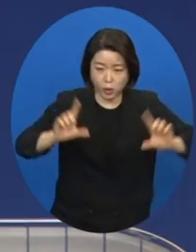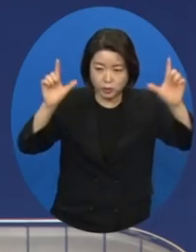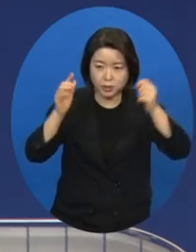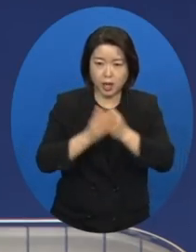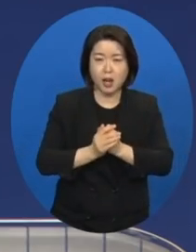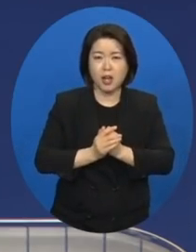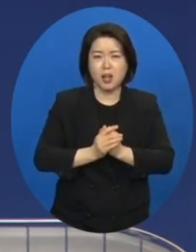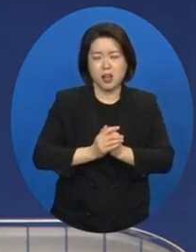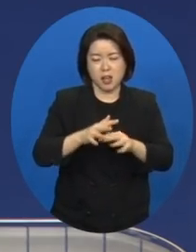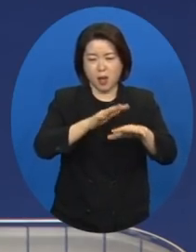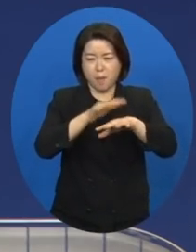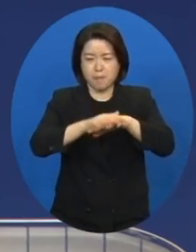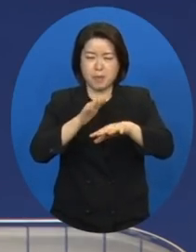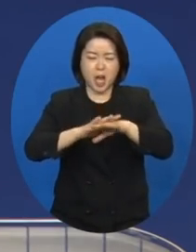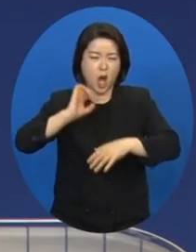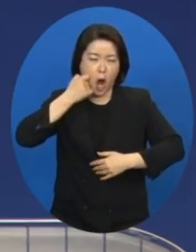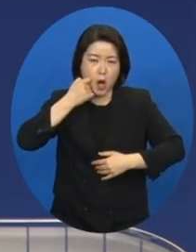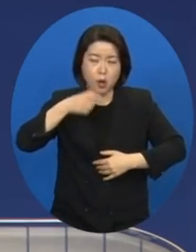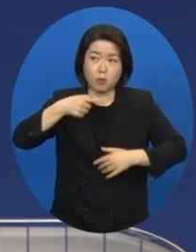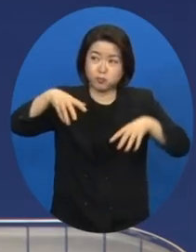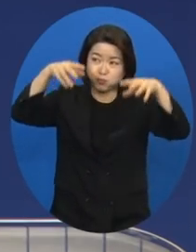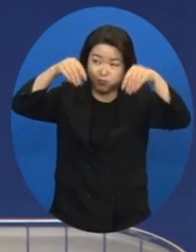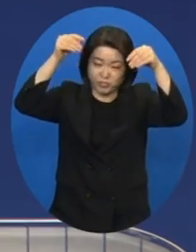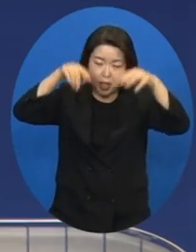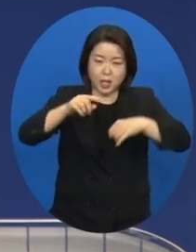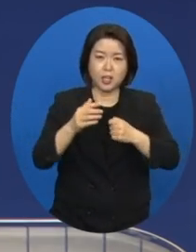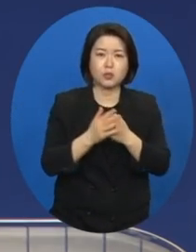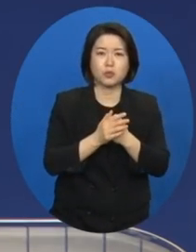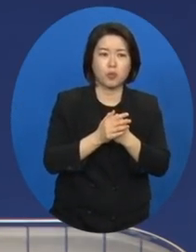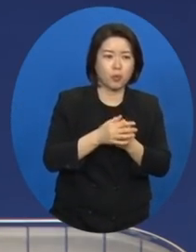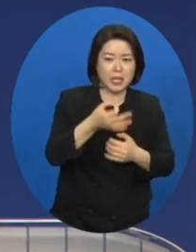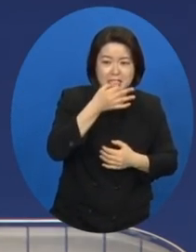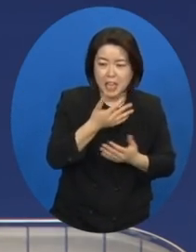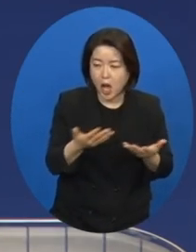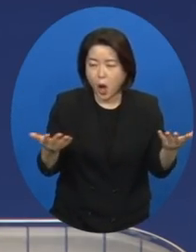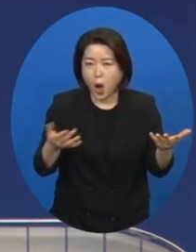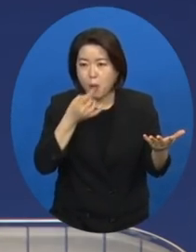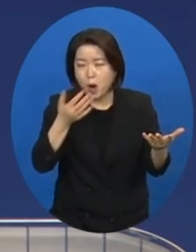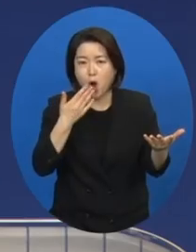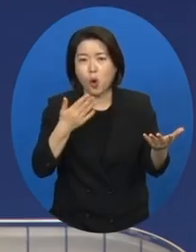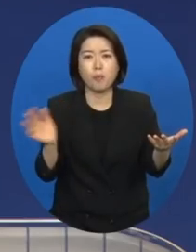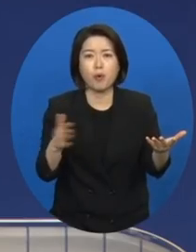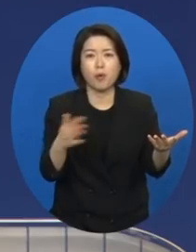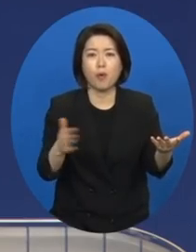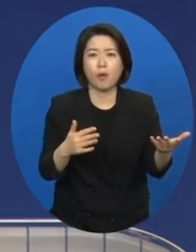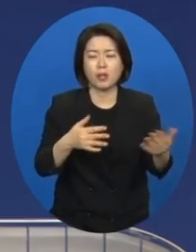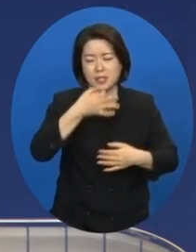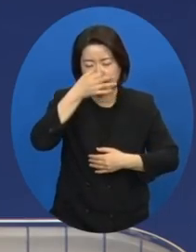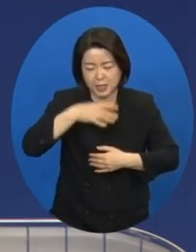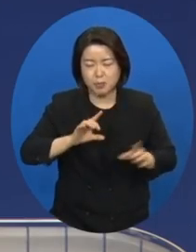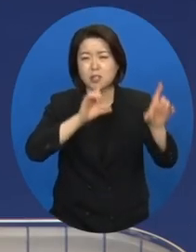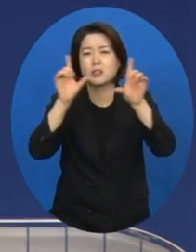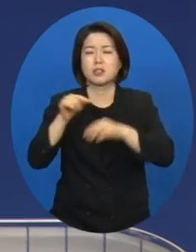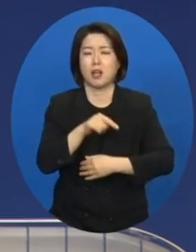팔아야 했습니다. 이런 어려움을 겪게 돼요. 그러니까 이 야곱만큼 또 이렇게 힘든